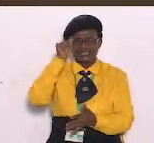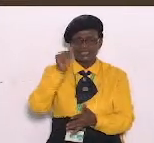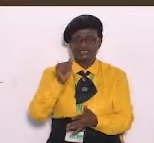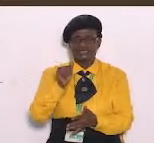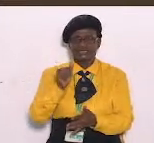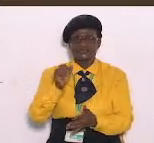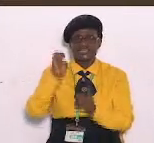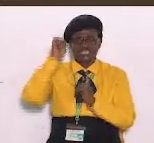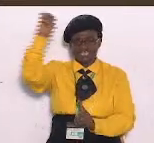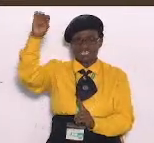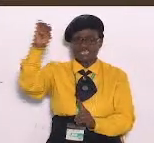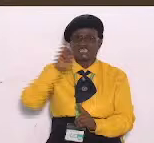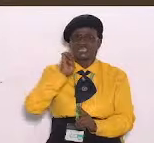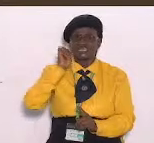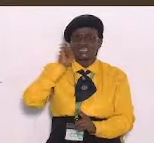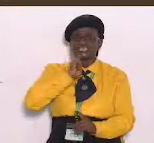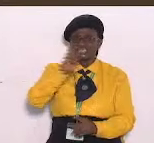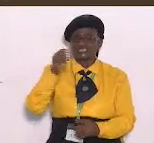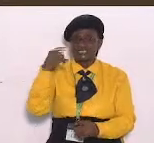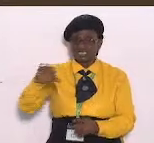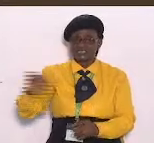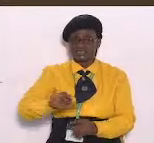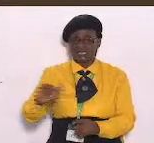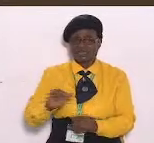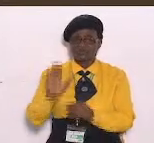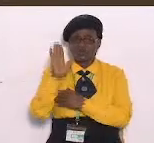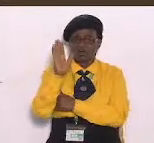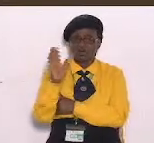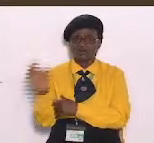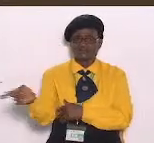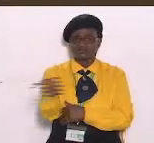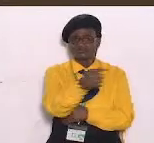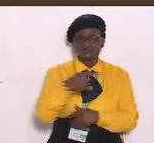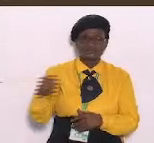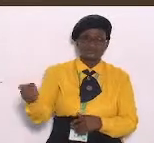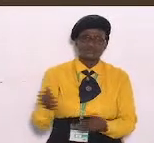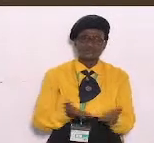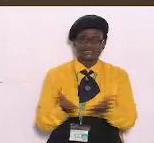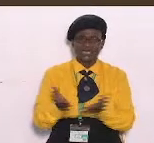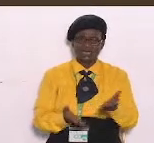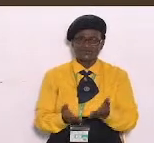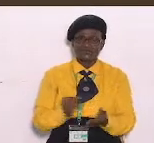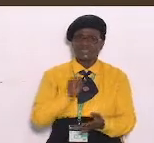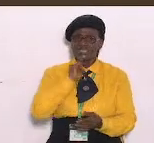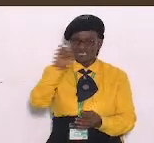j'adore et je crois que c'est le même Dieu que tu adores aussi est